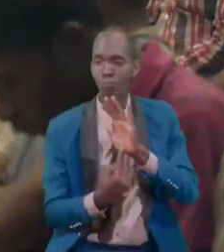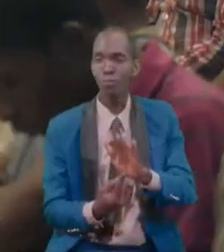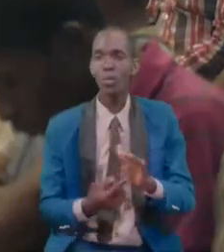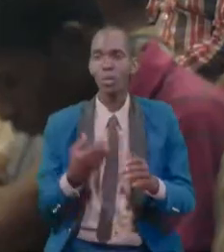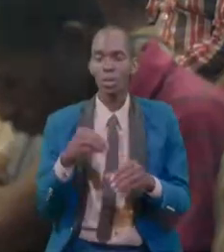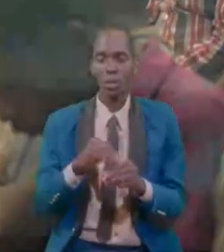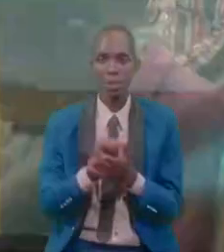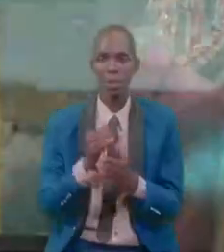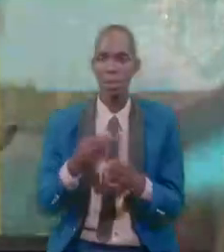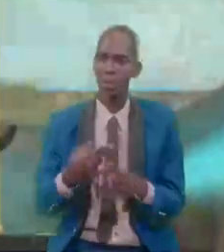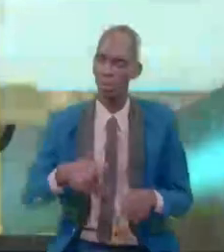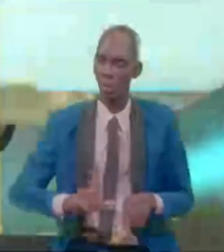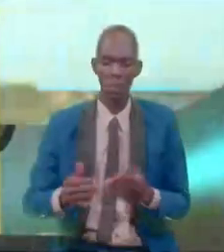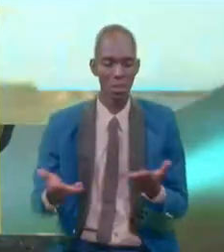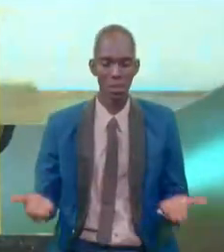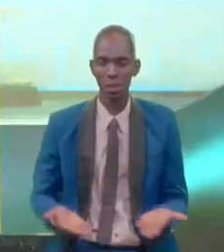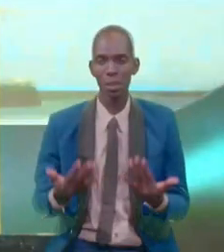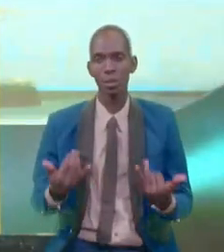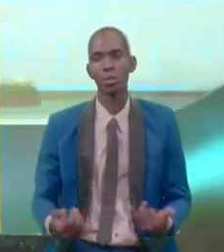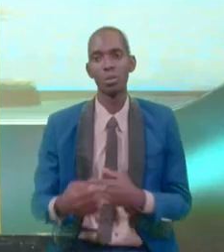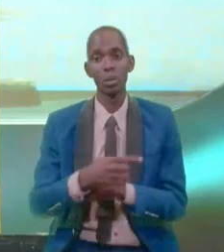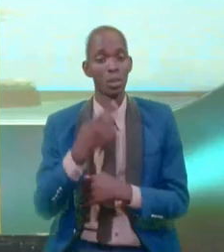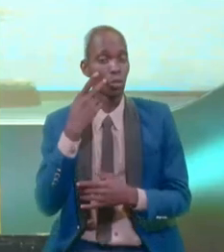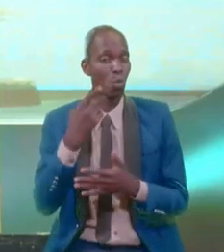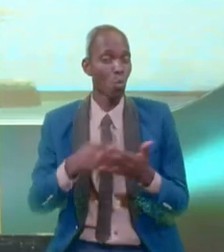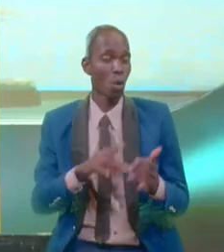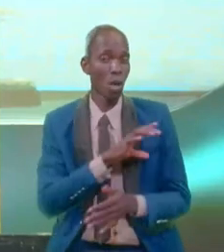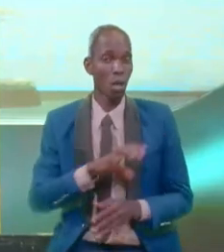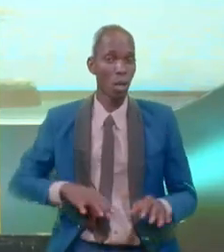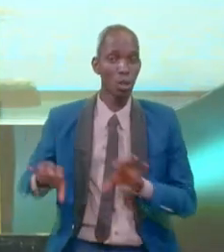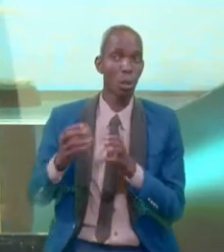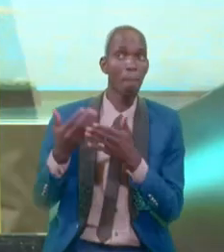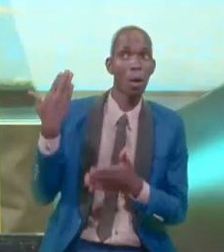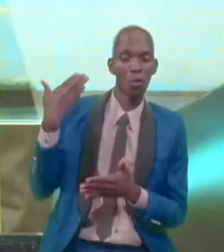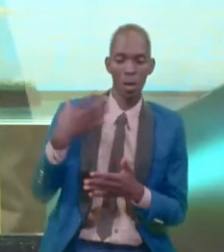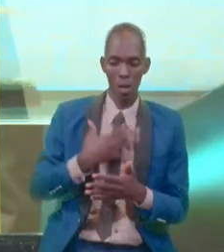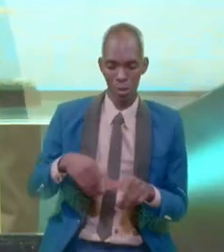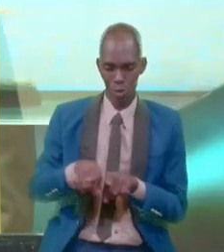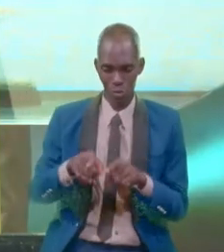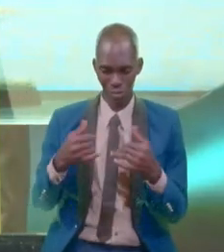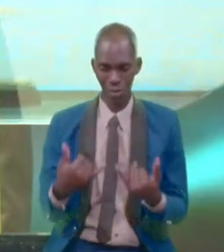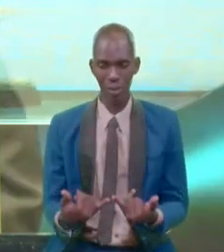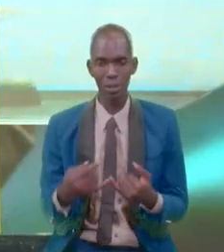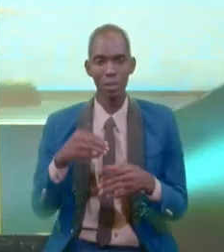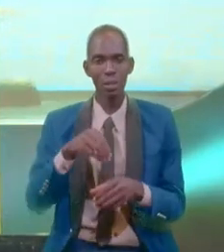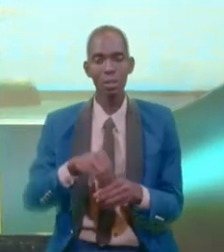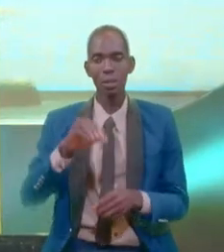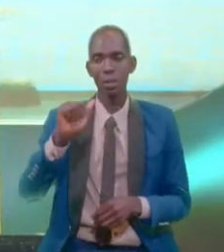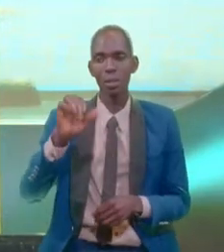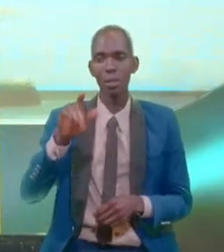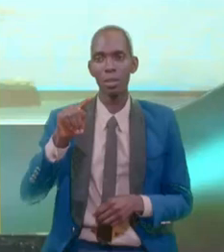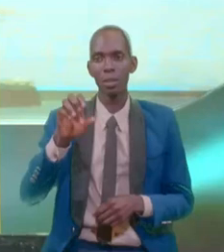demeure présente ce jour. Voyons ce qu'il a fait dans le passé, voyons ce qu'il fera ce jour. Actes